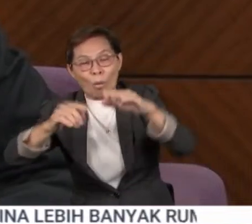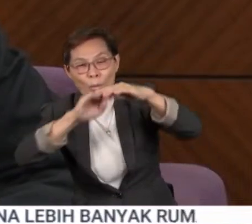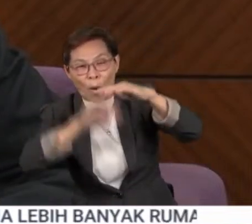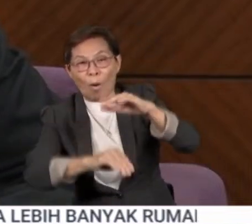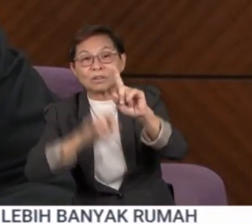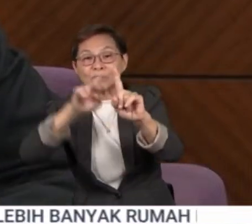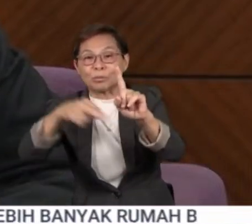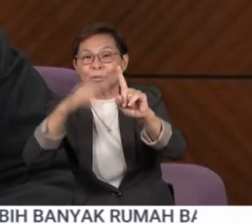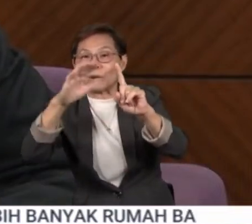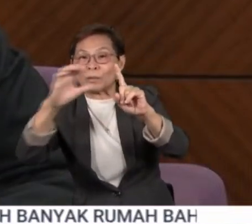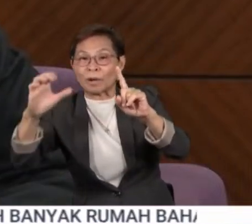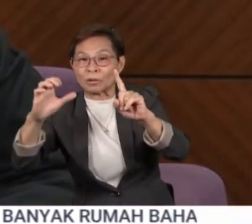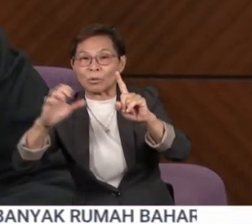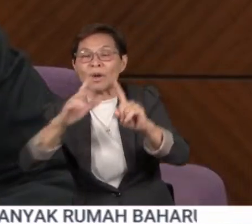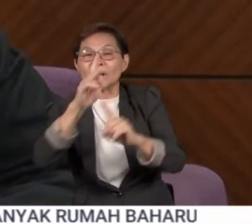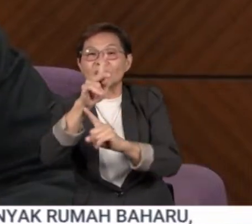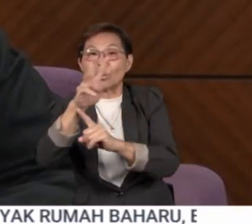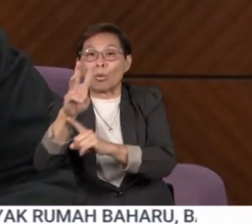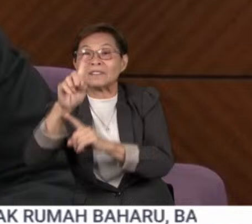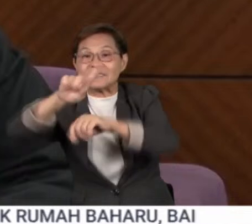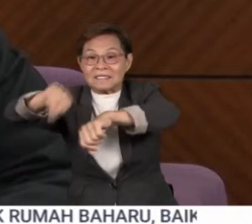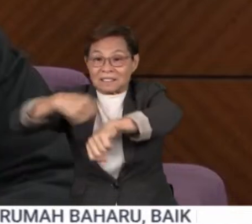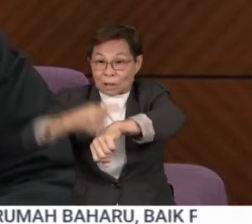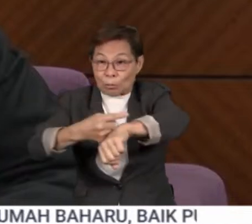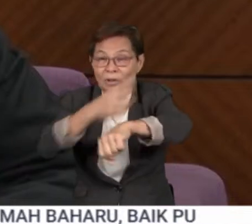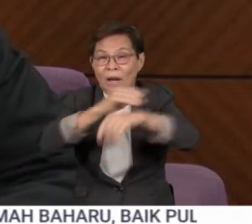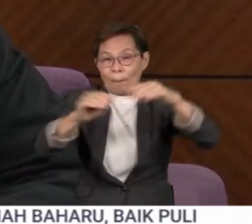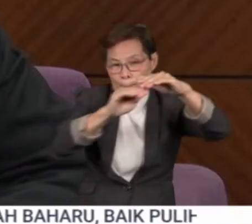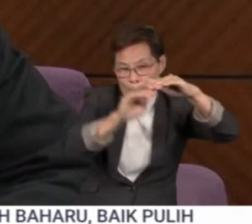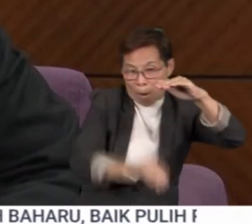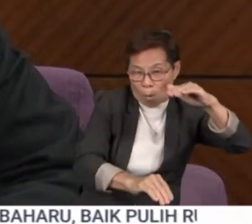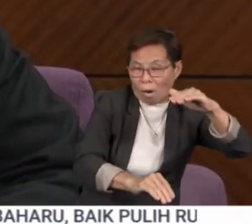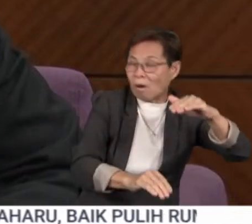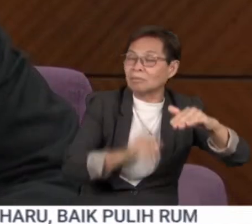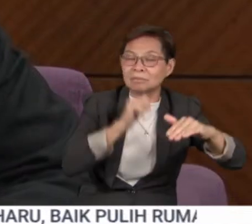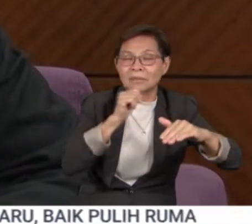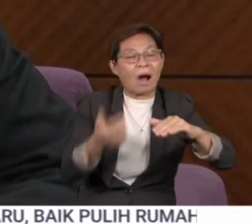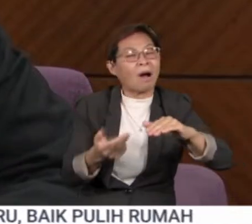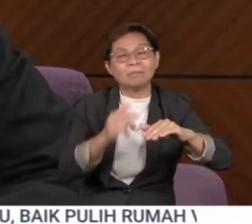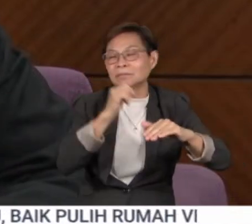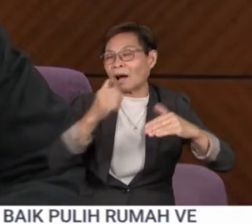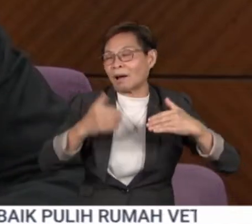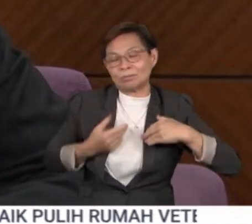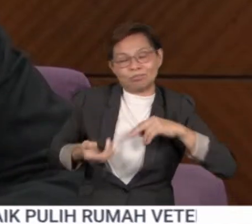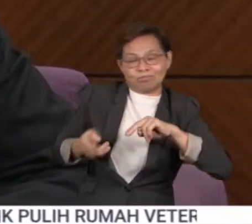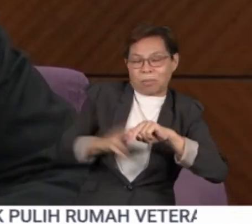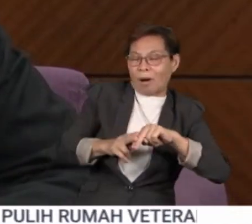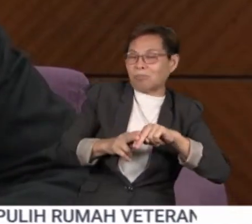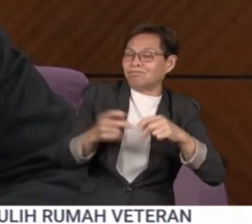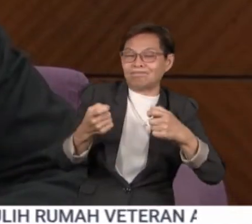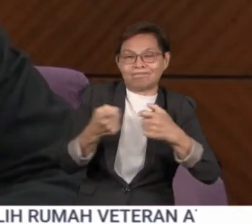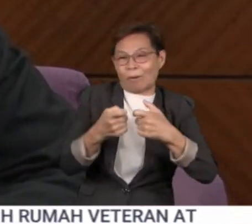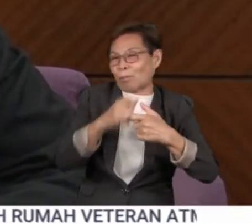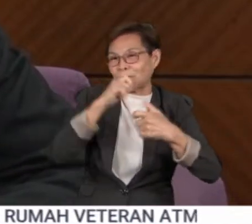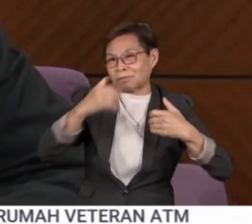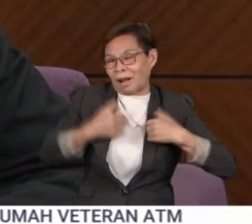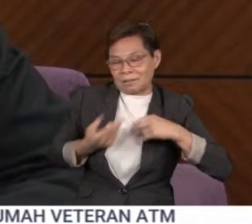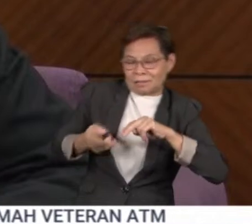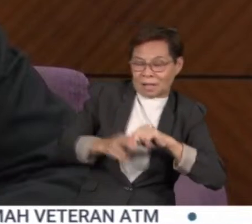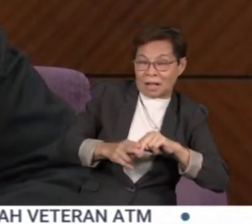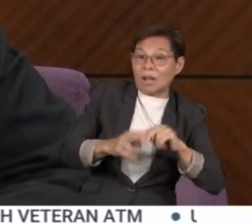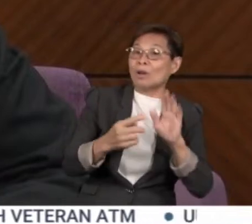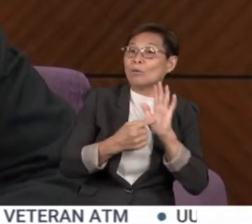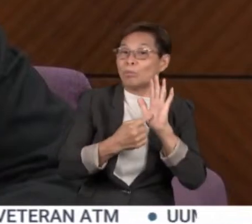bawah 1,500 kWh dan ke bawah tidak akan mengalami kenaikan tarif elektrik.